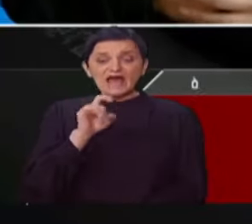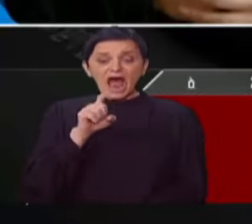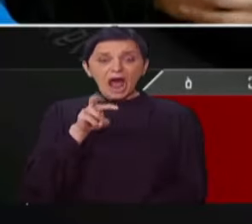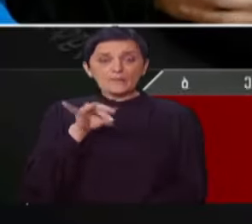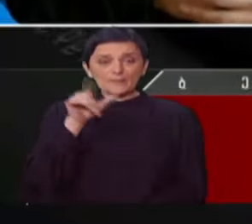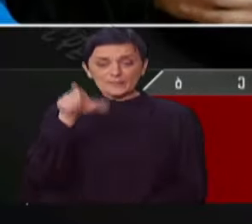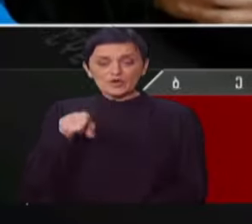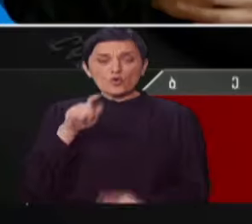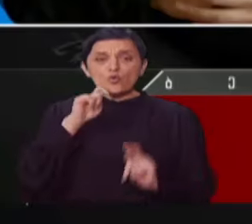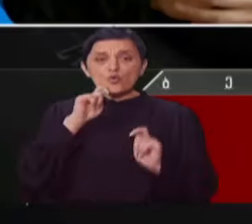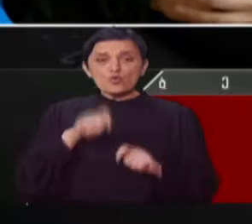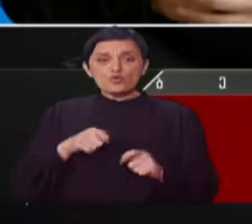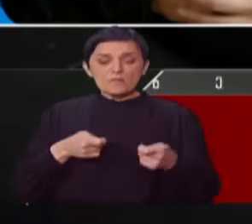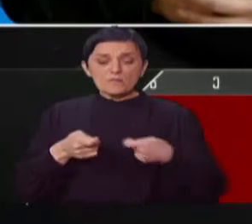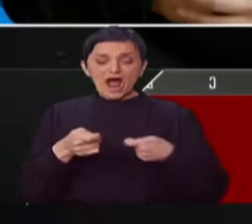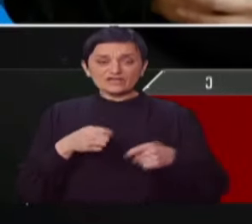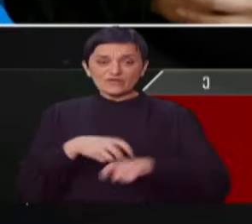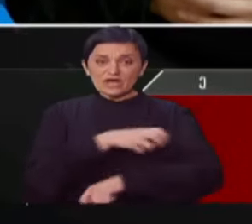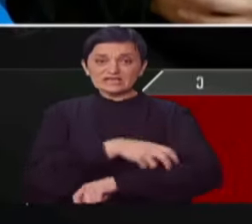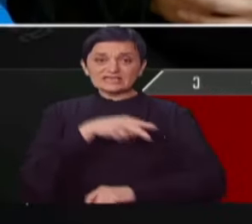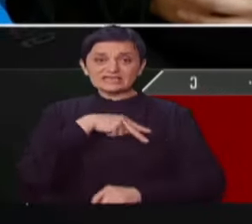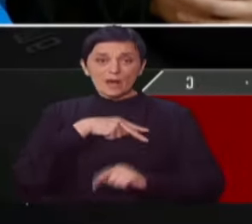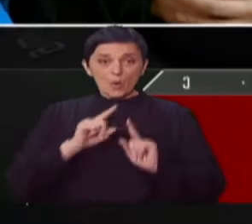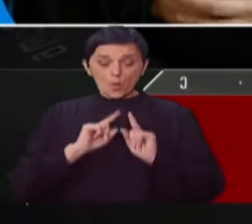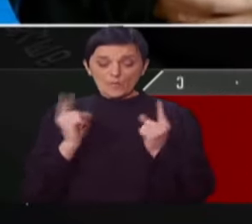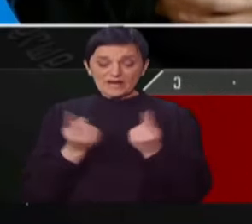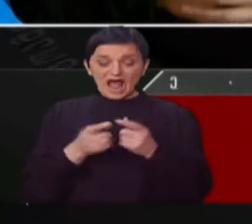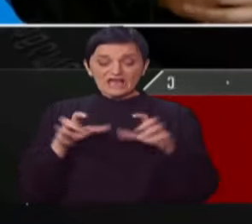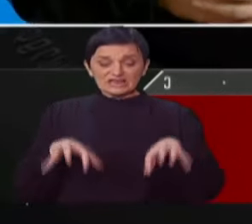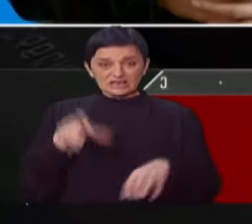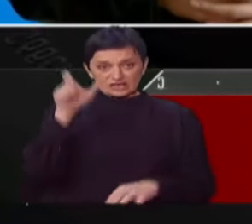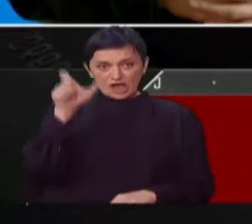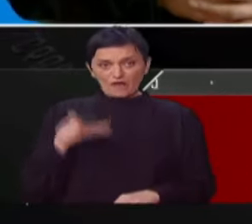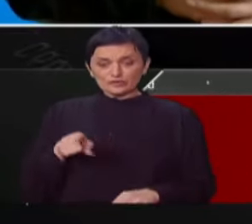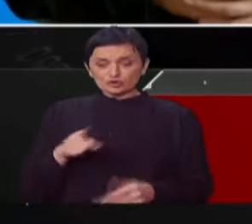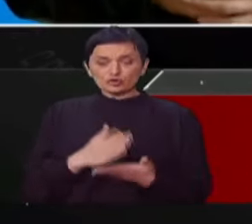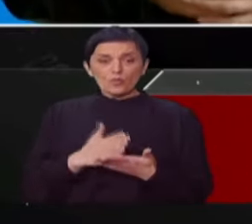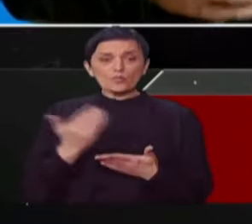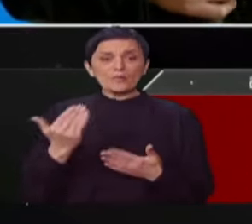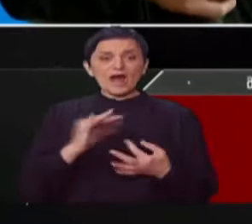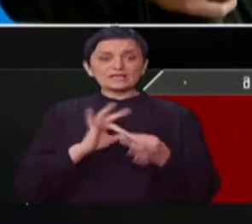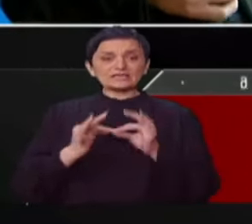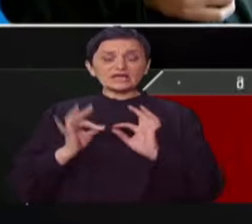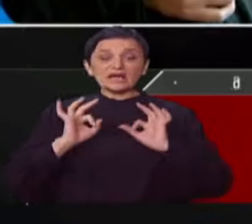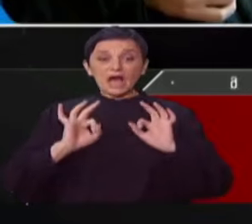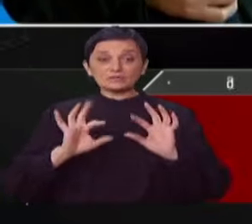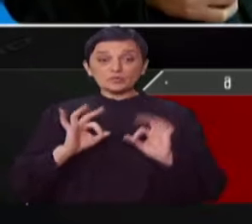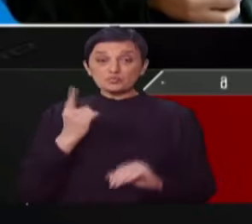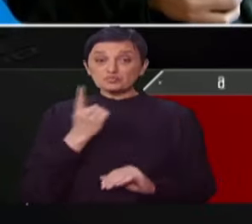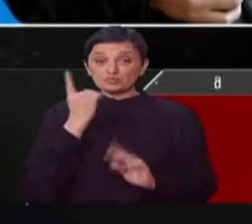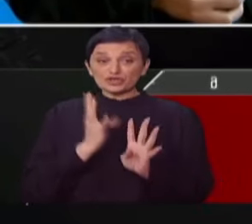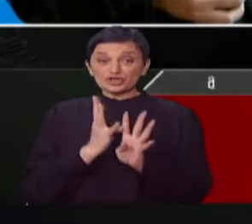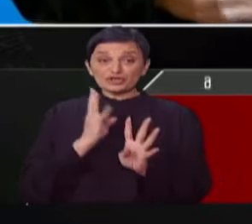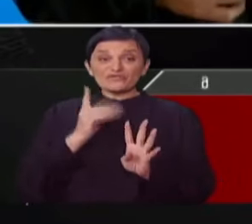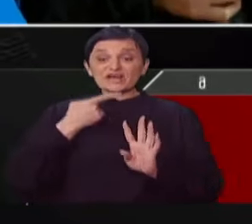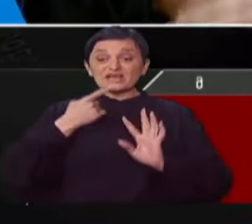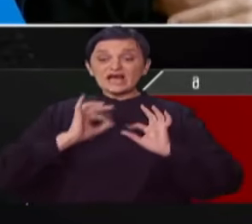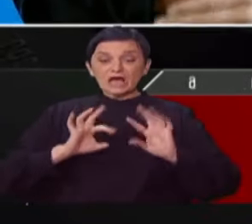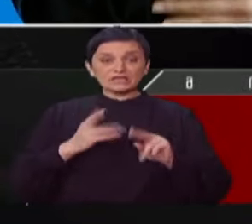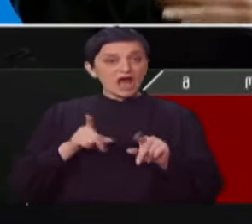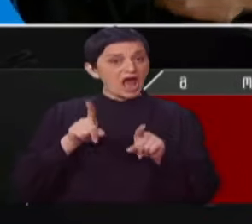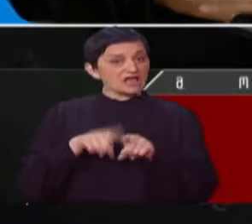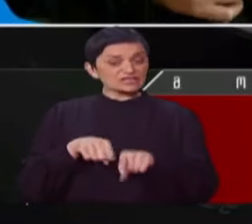არის უკრაინის მართველი პარტიის საპარლამენტო ფრაქციის თავმჯდომარე და მან განმარტა პირველ რიგში განაცხადა, რომ ეს